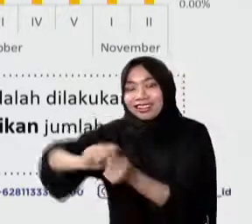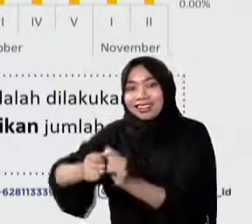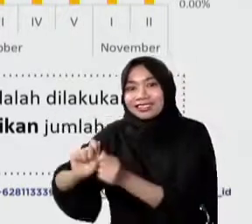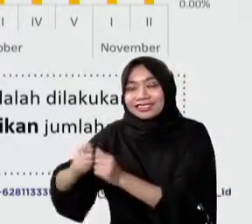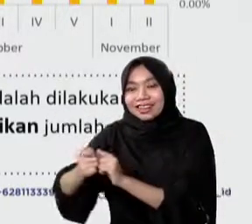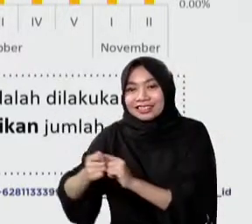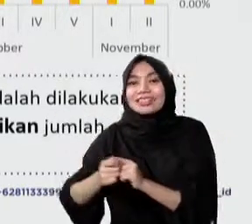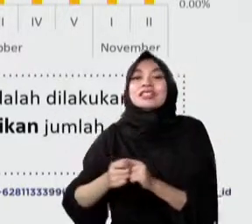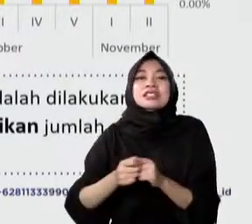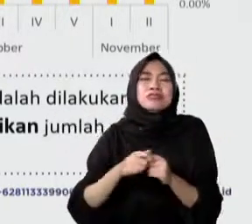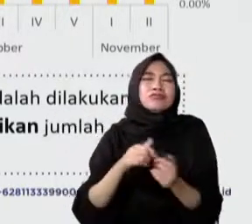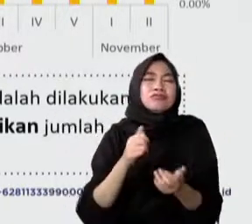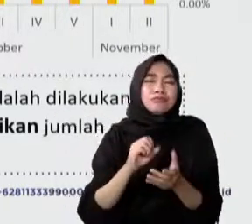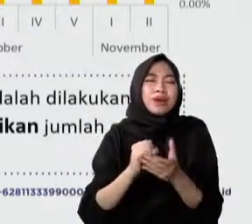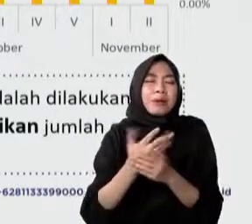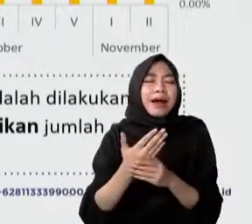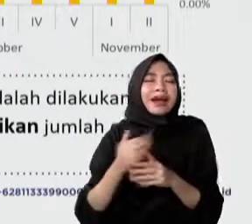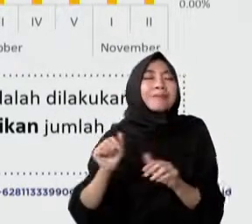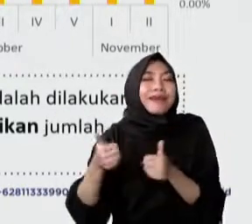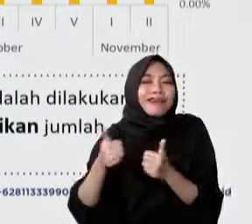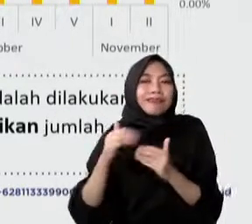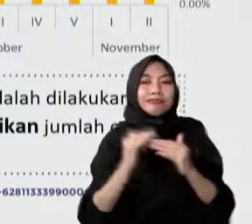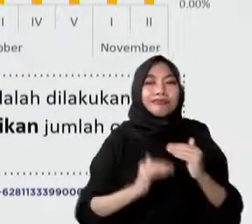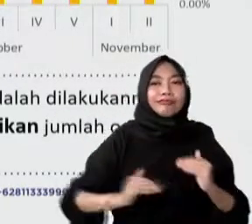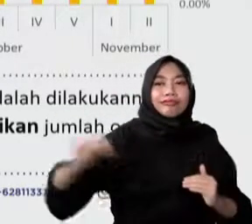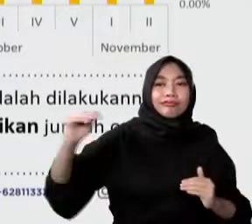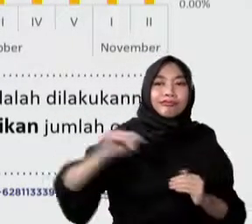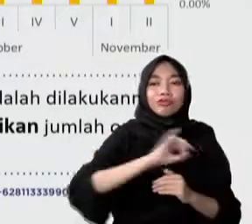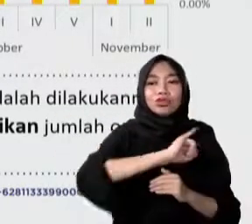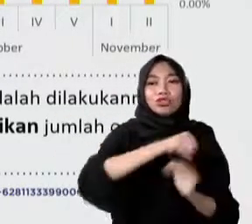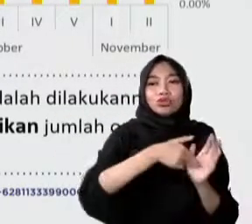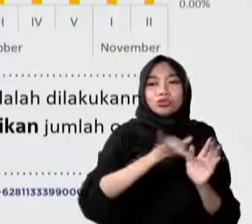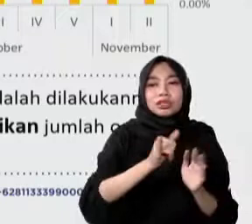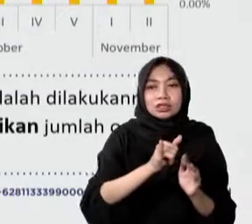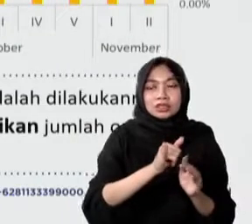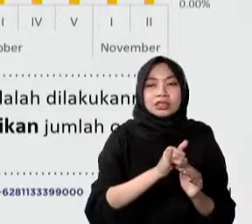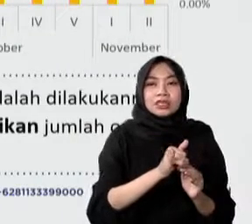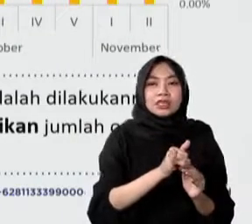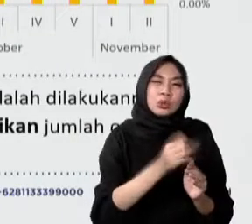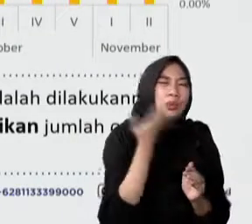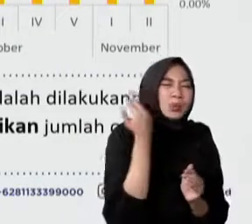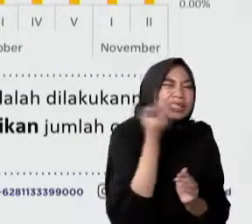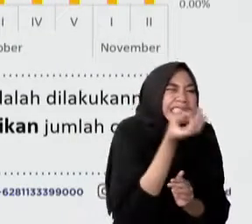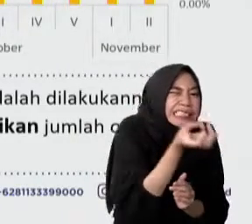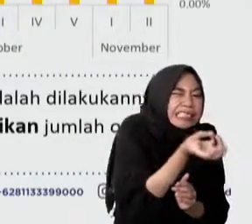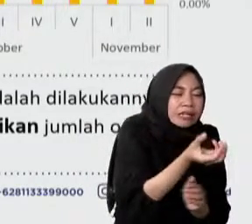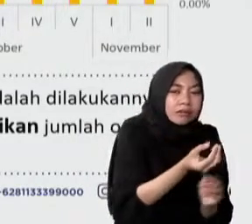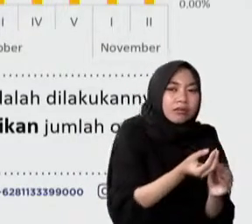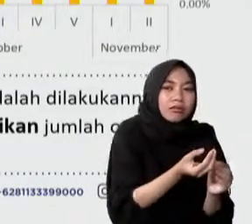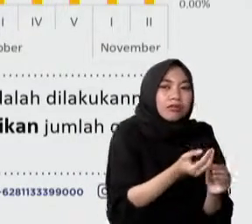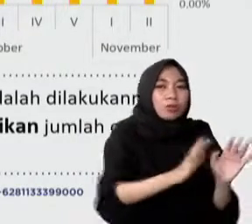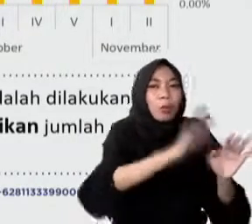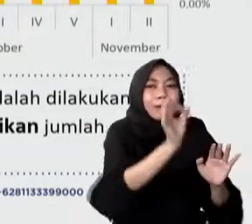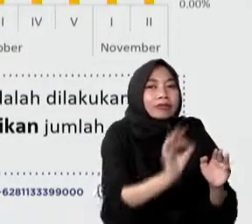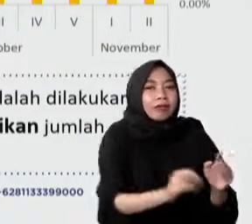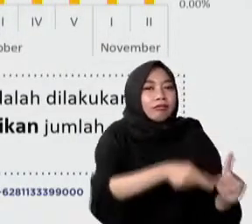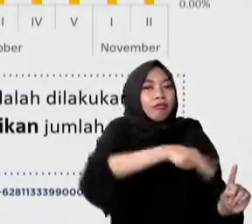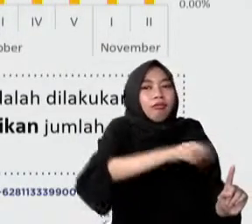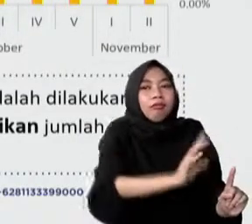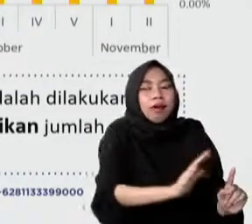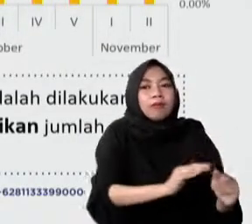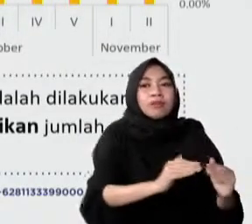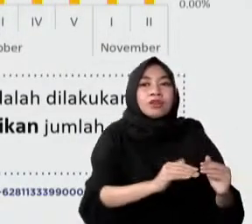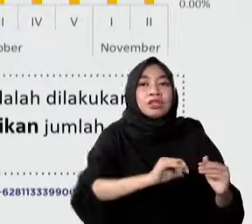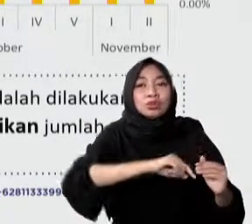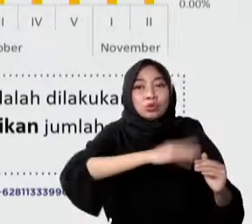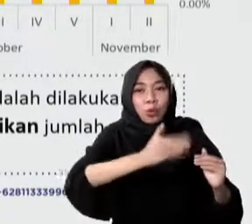kita melihat ada progres yang cukup baik dari mulai bulan Juni, bahkan di awal pandemi angkanya masih kecil sekali, tidak mencapai 10%.